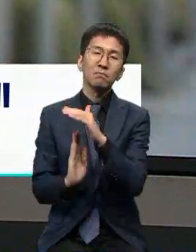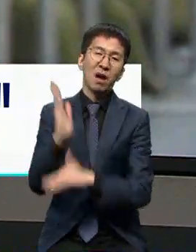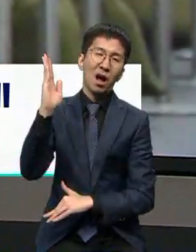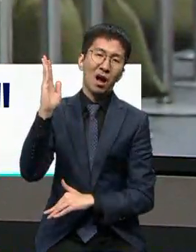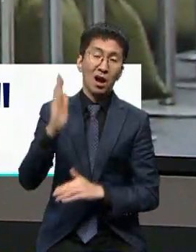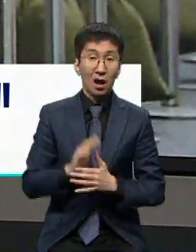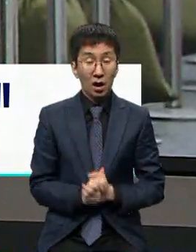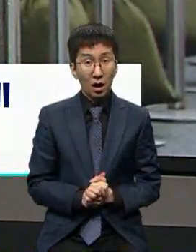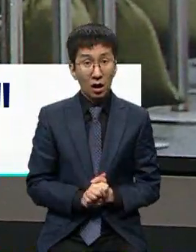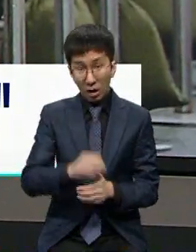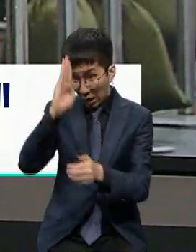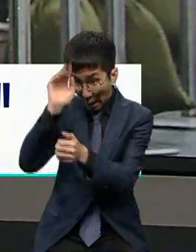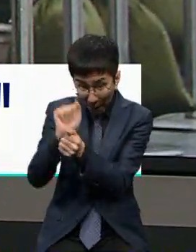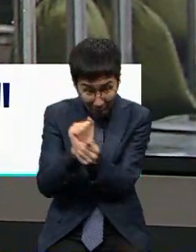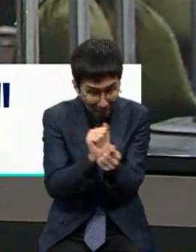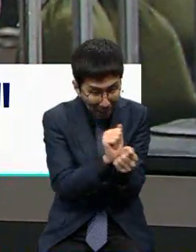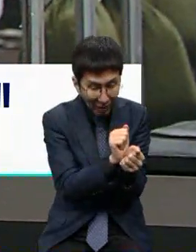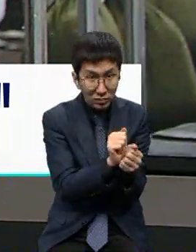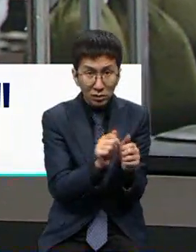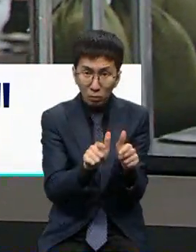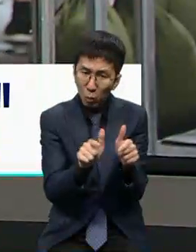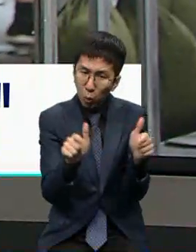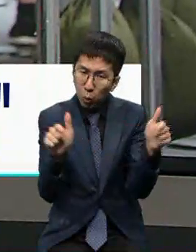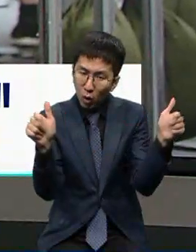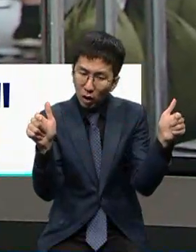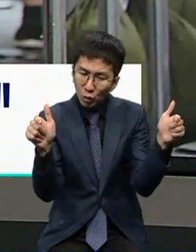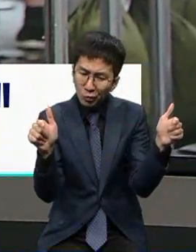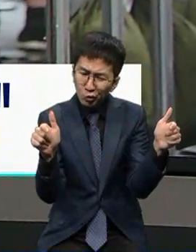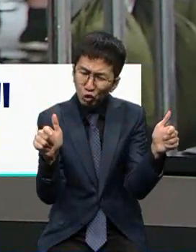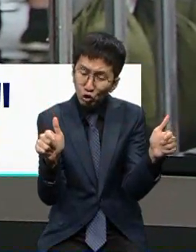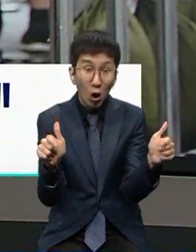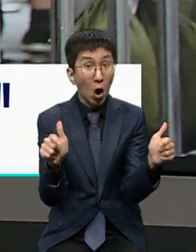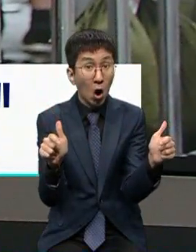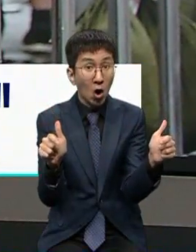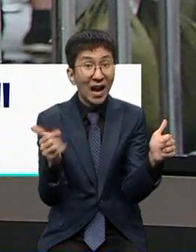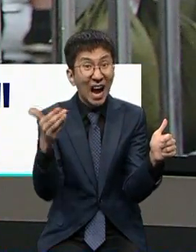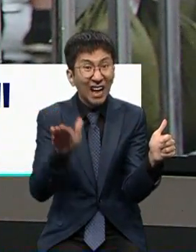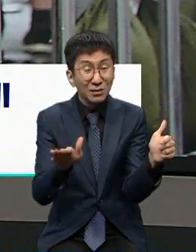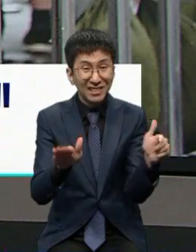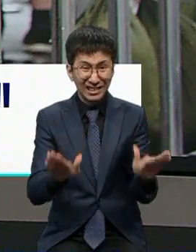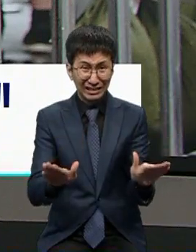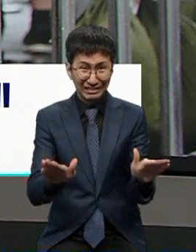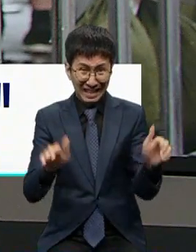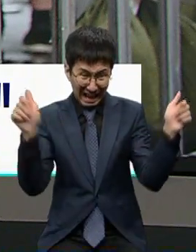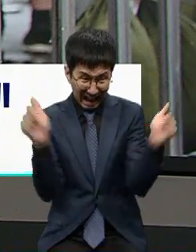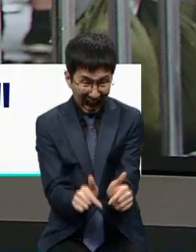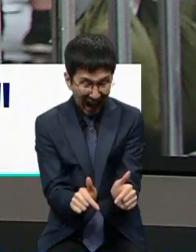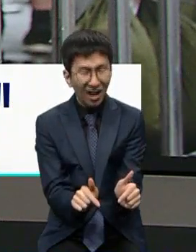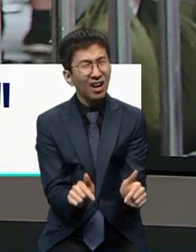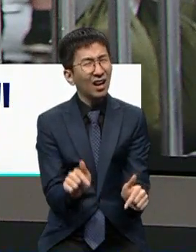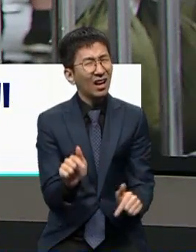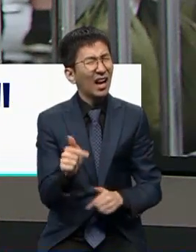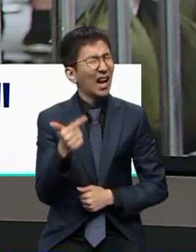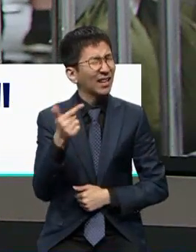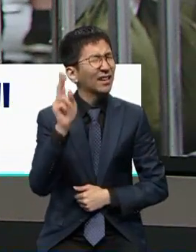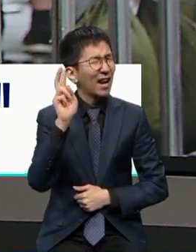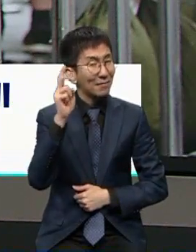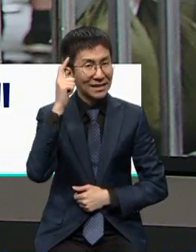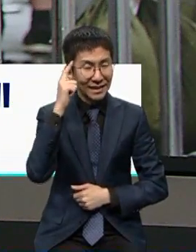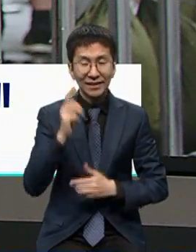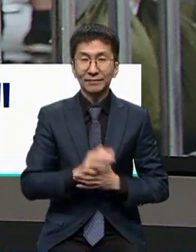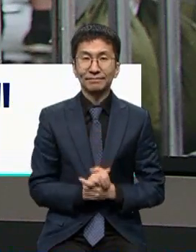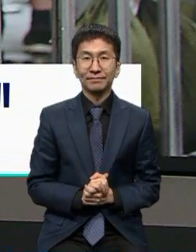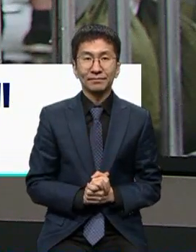최근의 확산세는 조금 주춤하긴 하지만 방역당국은 환자 수가 빠르게 줄어들긴 어려울 것으로 보고 있습니다. 박수진